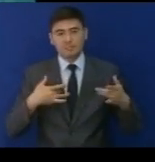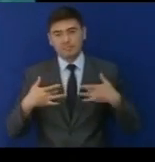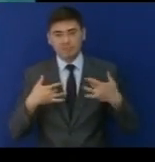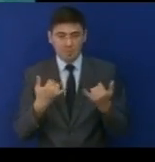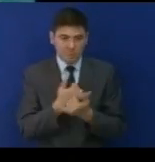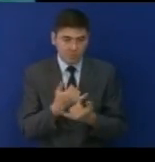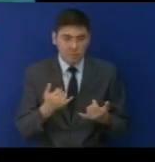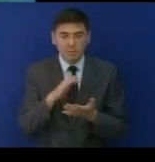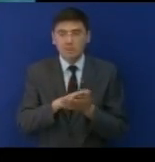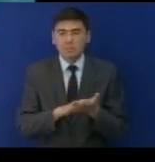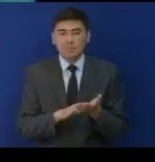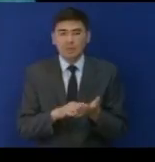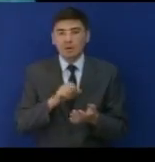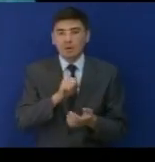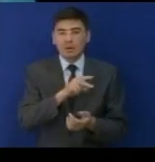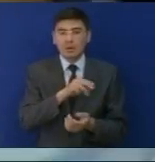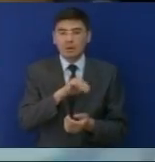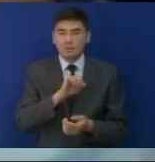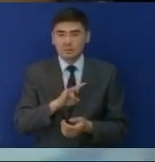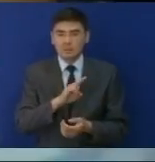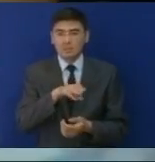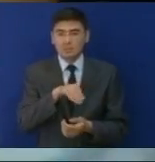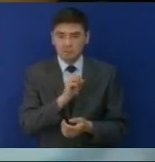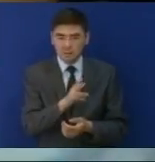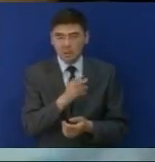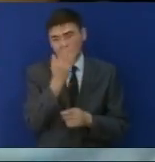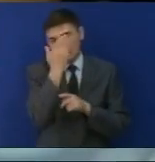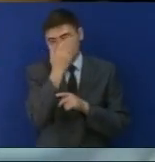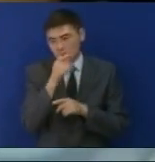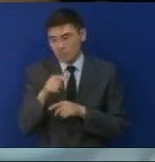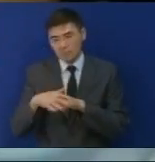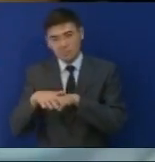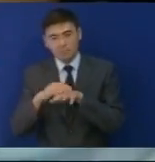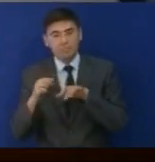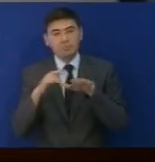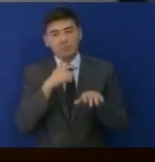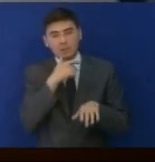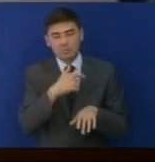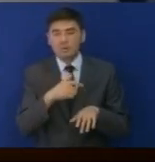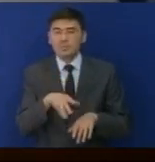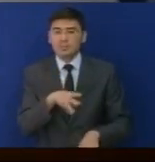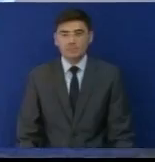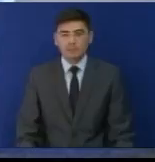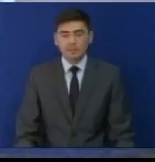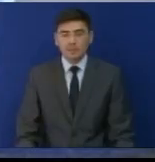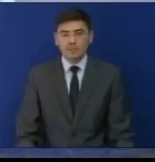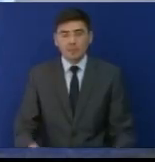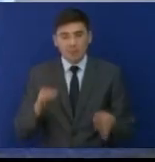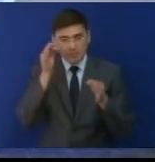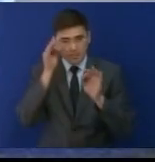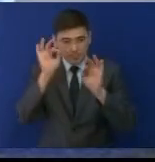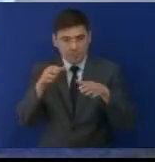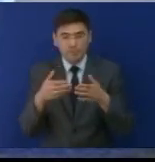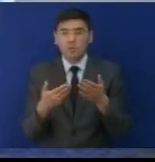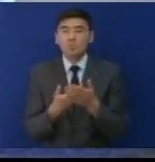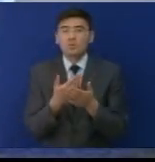показ фильма «Алтатах», на который мог прийти любой желающий. Бахытгуль Казес, Анастасия Рисцова, Ельжан Макзумов, телеканал «Семей». Напомним,